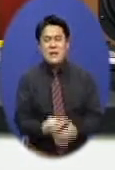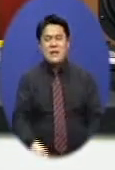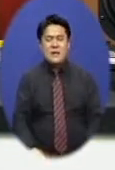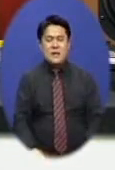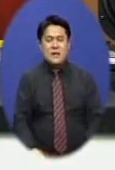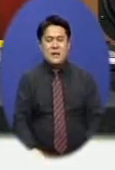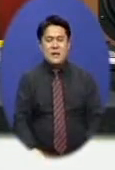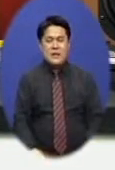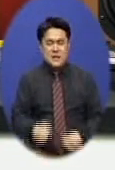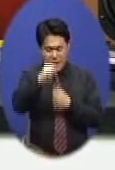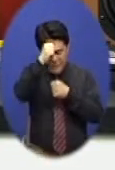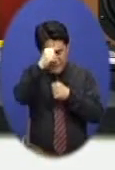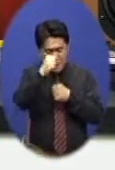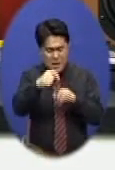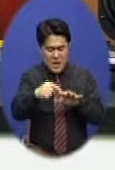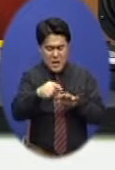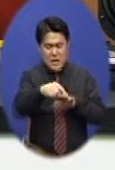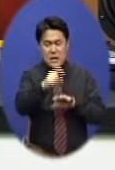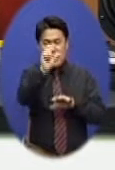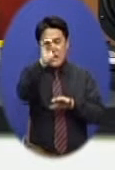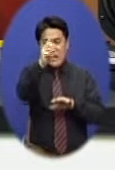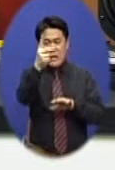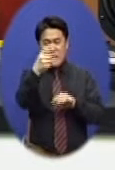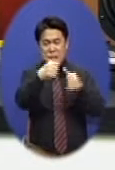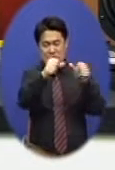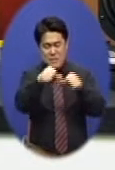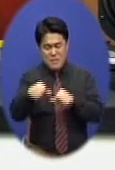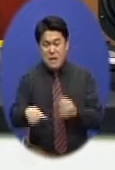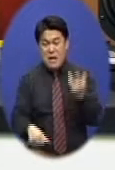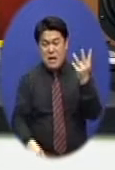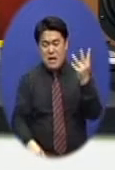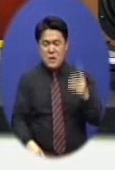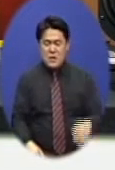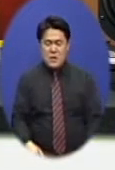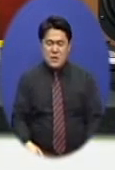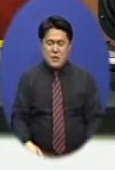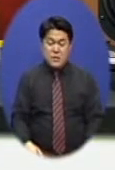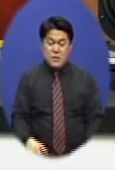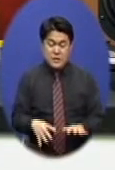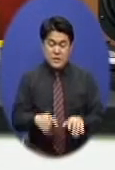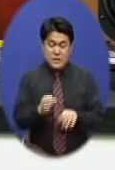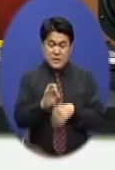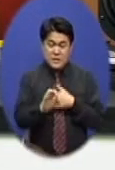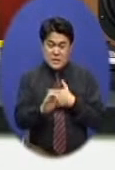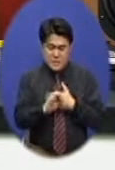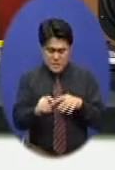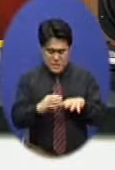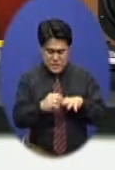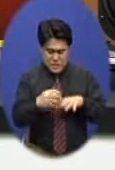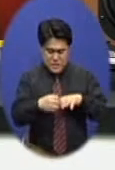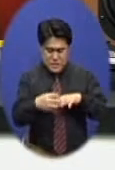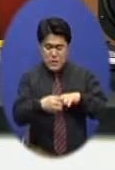뭐야 발꼬락에 새가 부러졌는데 뭐야 지금 임시 기부수술을 했는데 수술을 해야